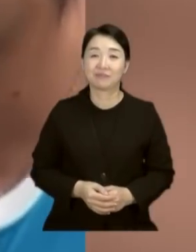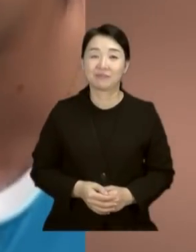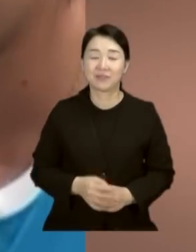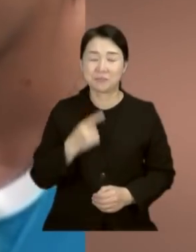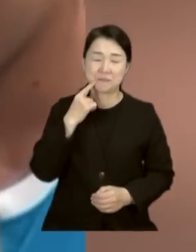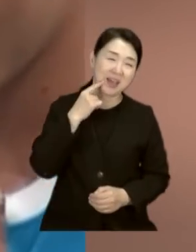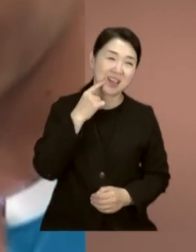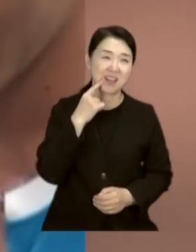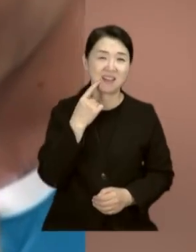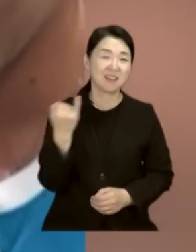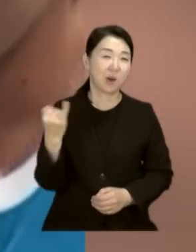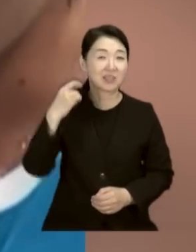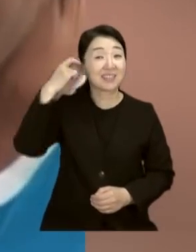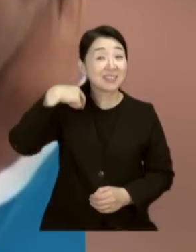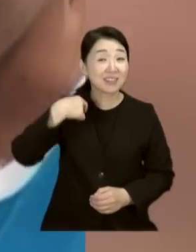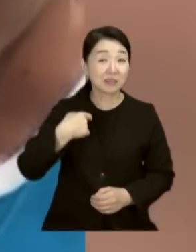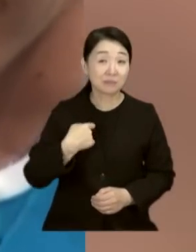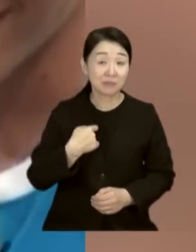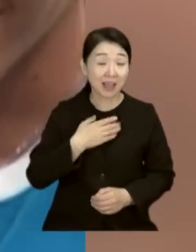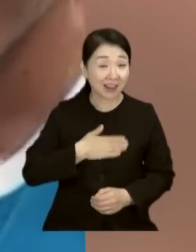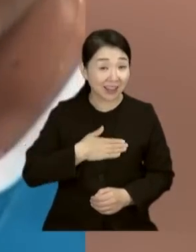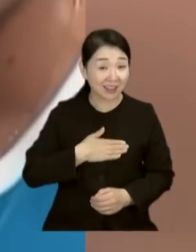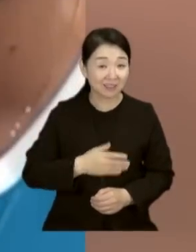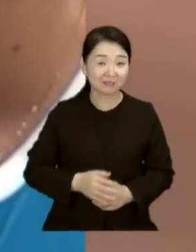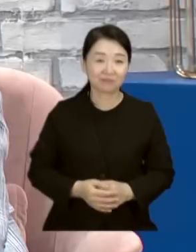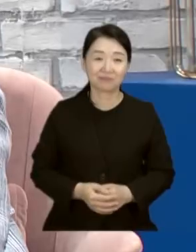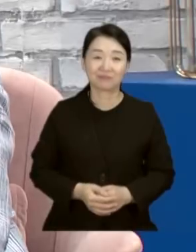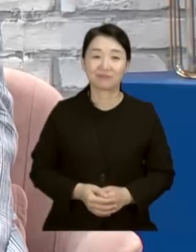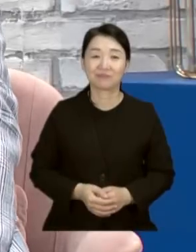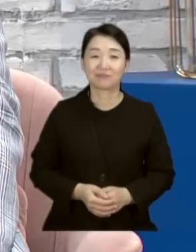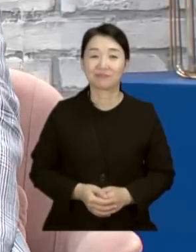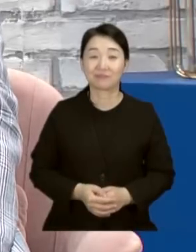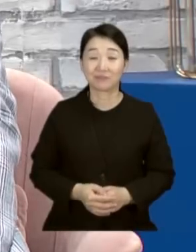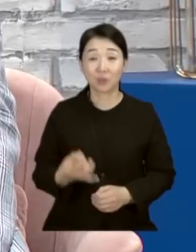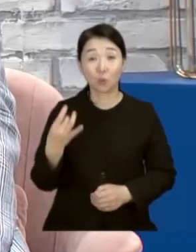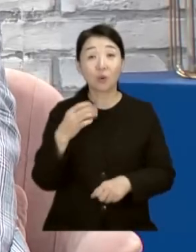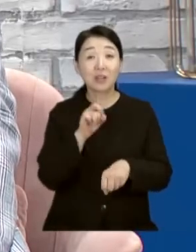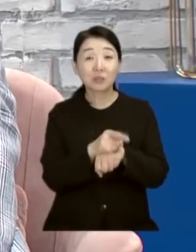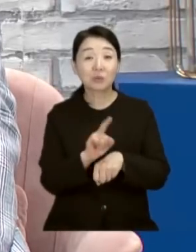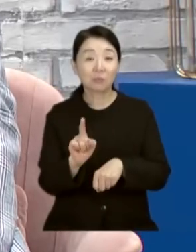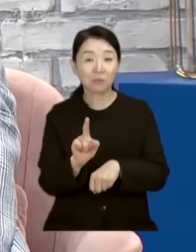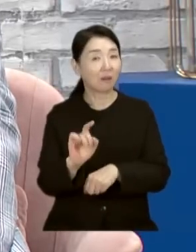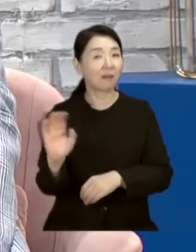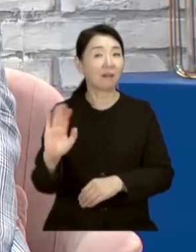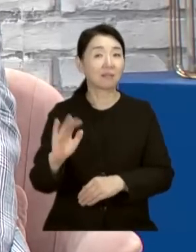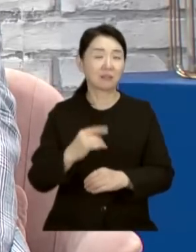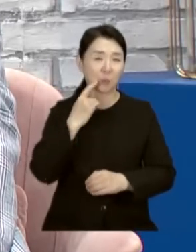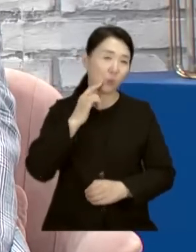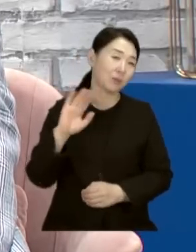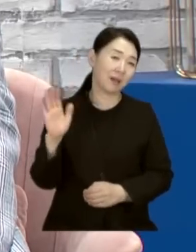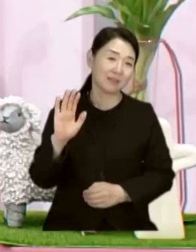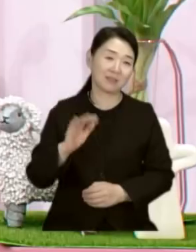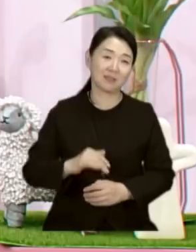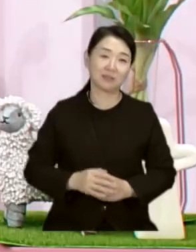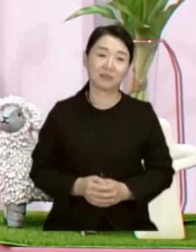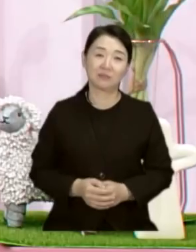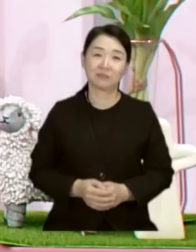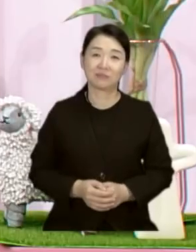센 언니의 그 느낌을 본인 갖고 있거든요. 네, 근데 원래 성격은 어때요? 안 그래요. 코너